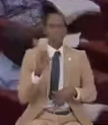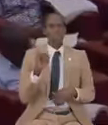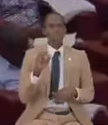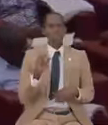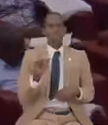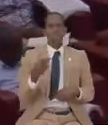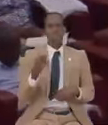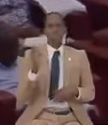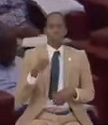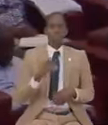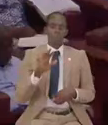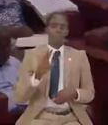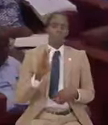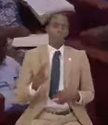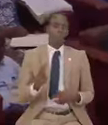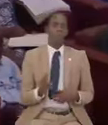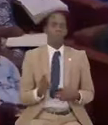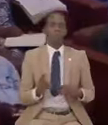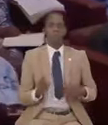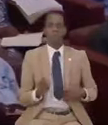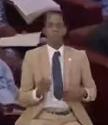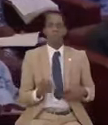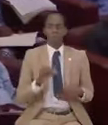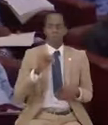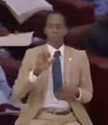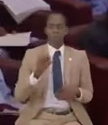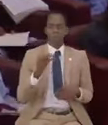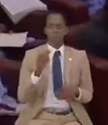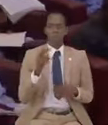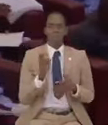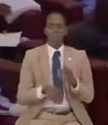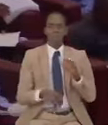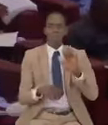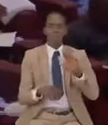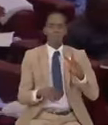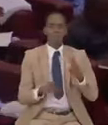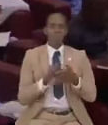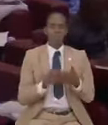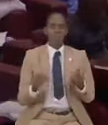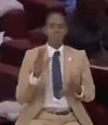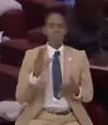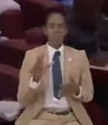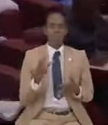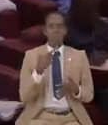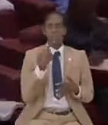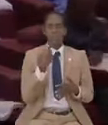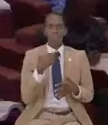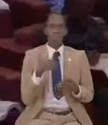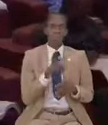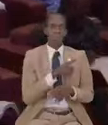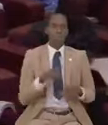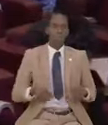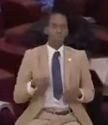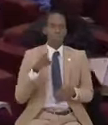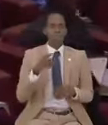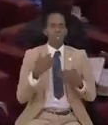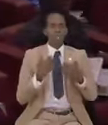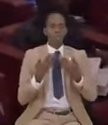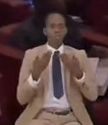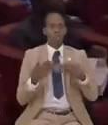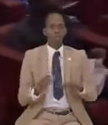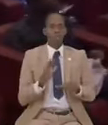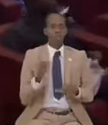et ça y est 52 et ça y est 52 et ça y est 52 et ça